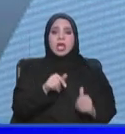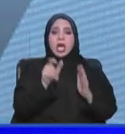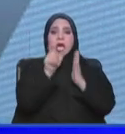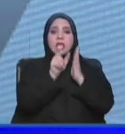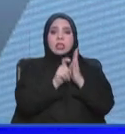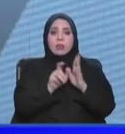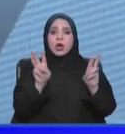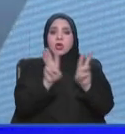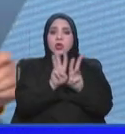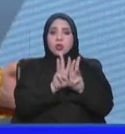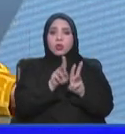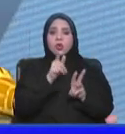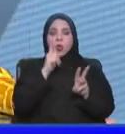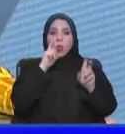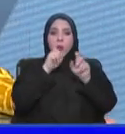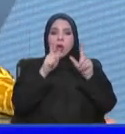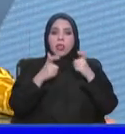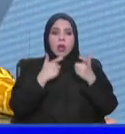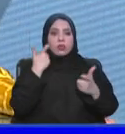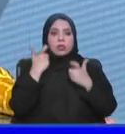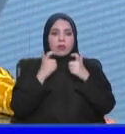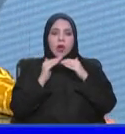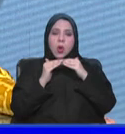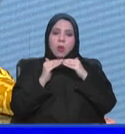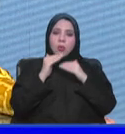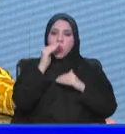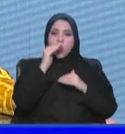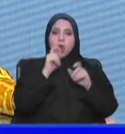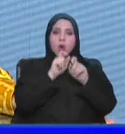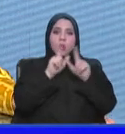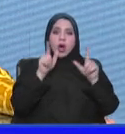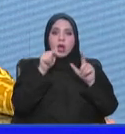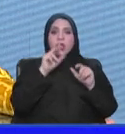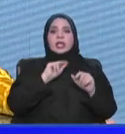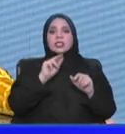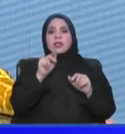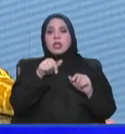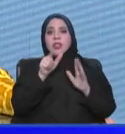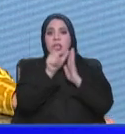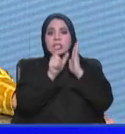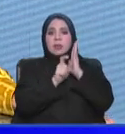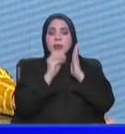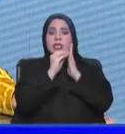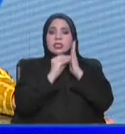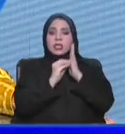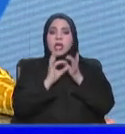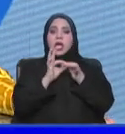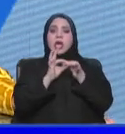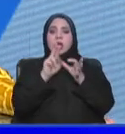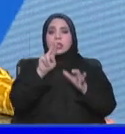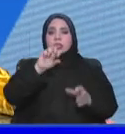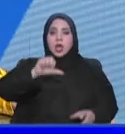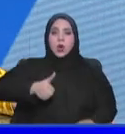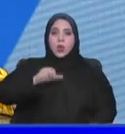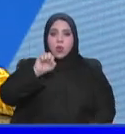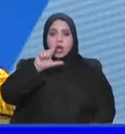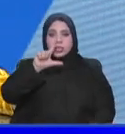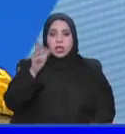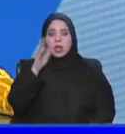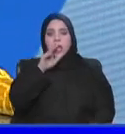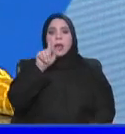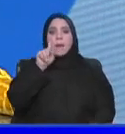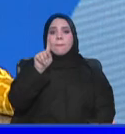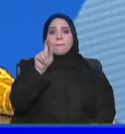الانظمه الالكترونيه اظهرت نتائج المتابعه ارتفاعا بمستوى دي انظمه سجلات وتواصل وبنايات خلال